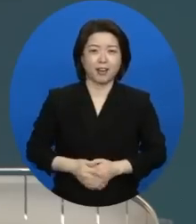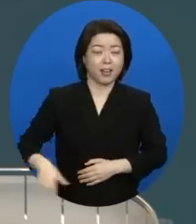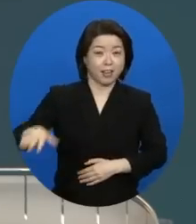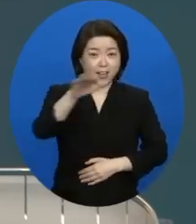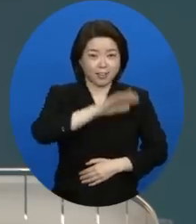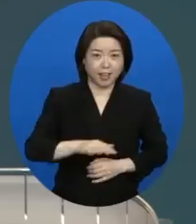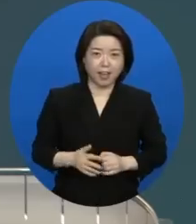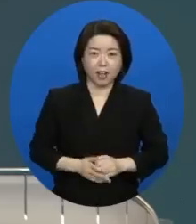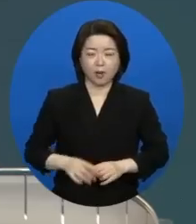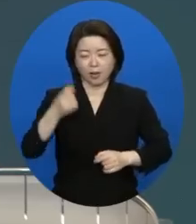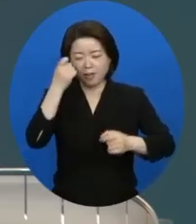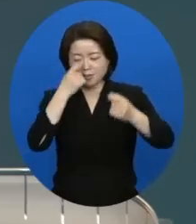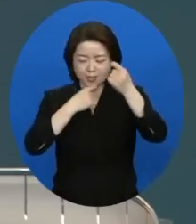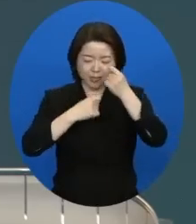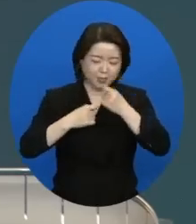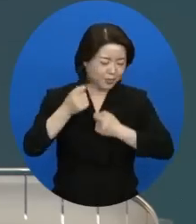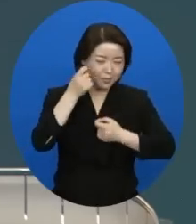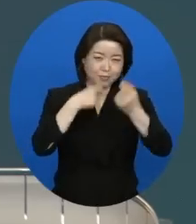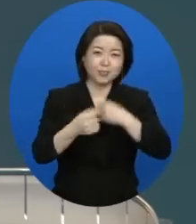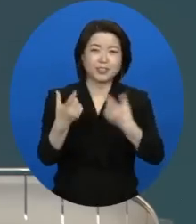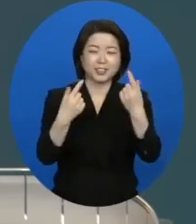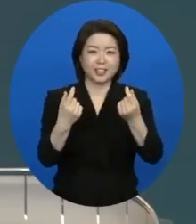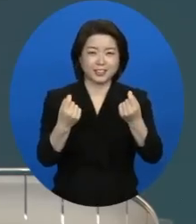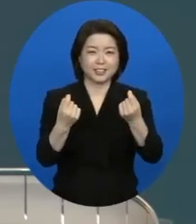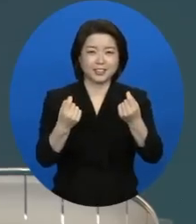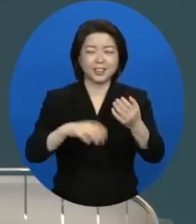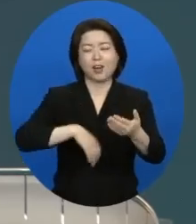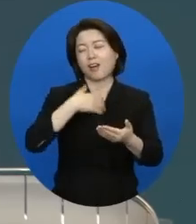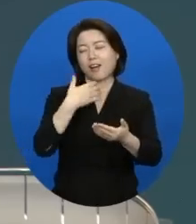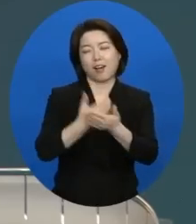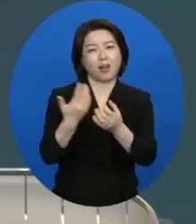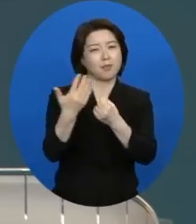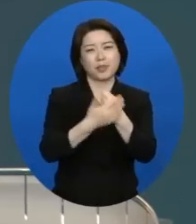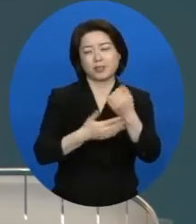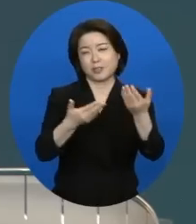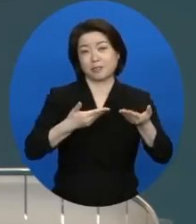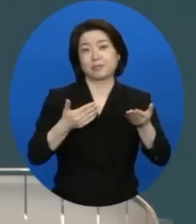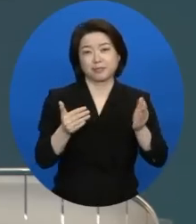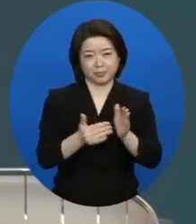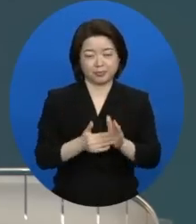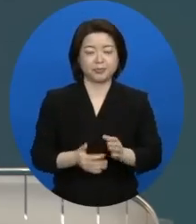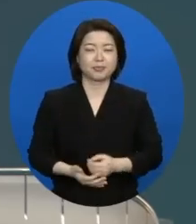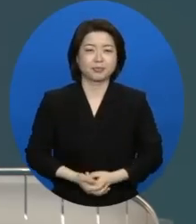정말 눈물겨울 그런 감동과 은혜를 받았어요.